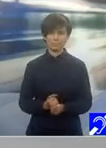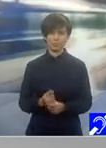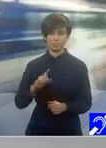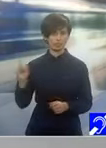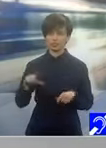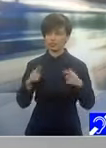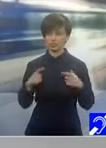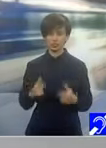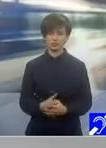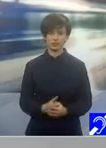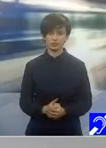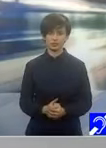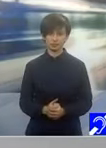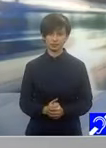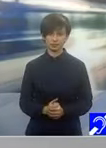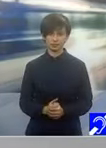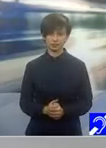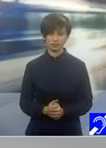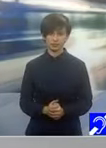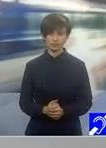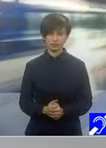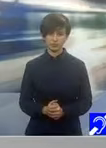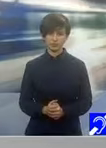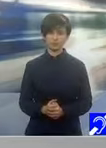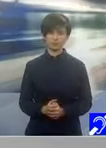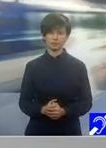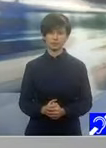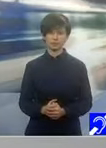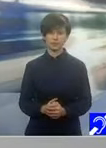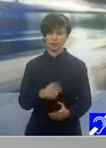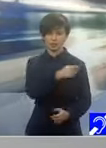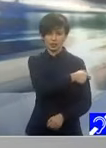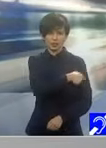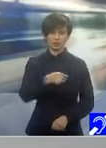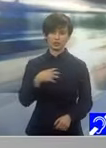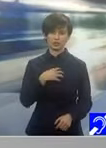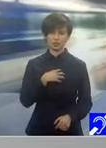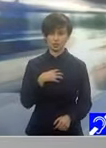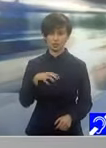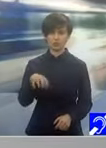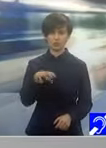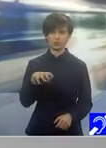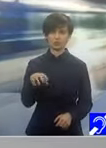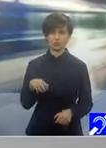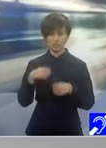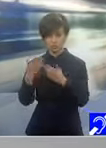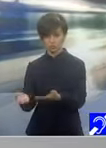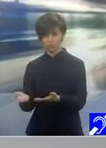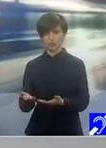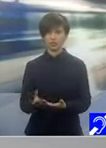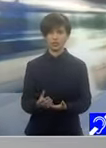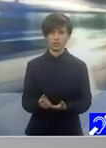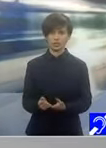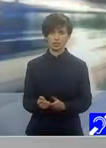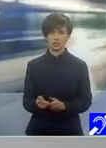și puteau să facă? Nu. Consiliul Județean? Clar, aici nu. A greșit. Dar dacă trecea Consiliul Județean, deci proiectul să fie depus de către Consiliul, da, Județean? Sigur că